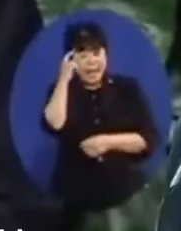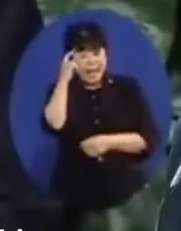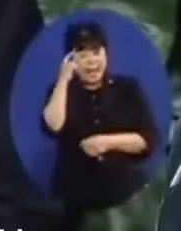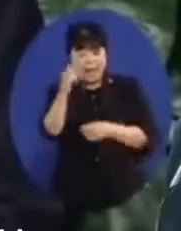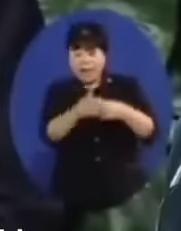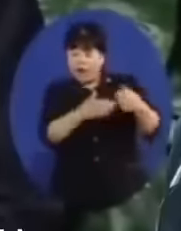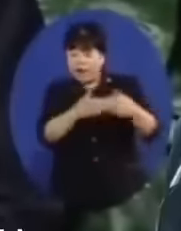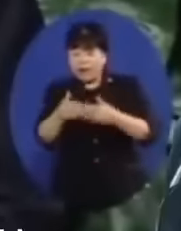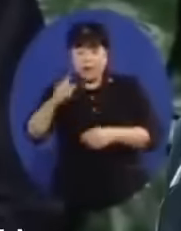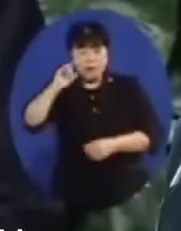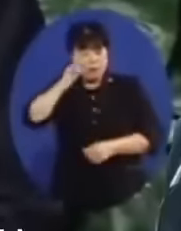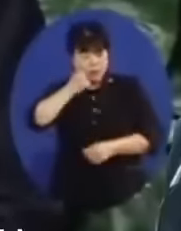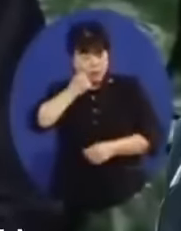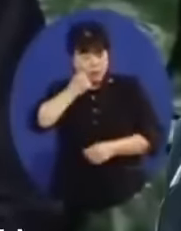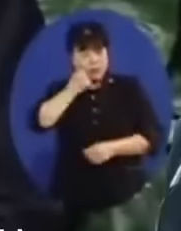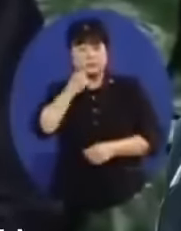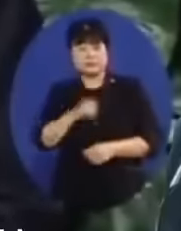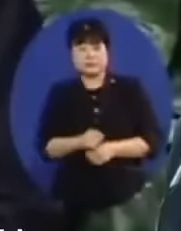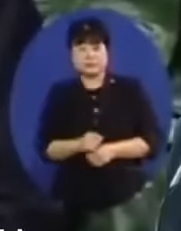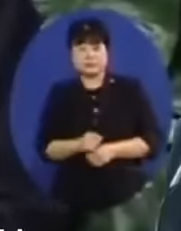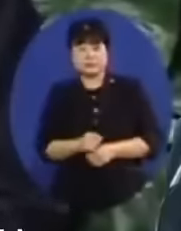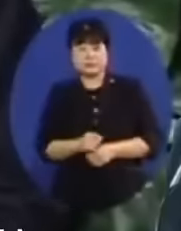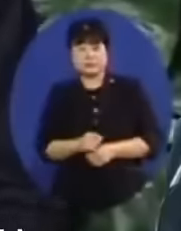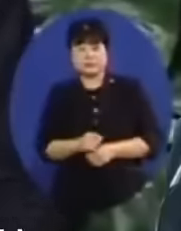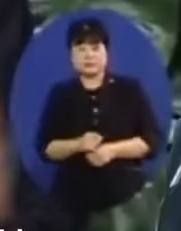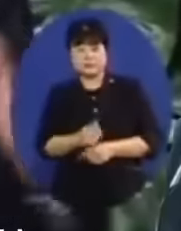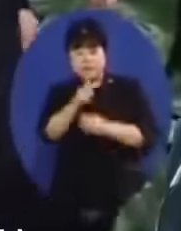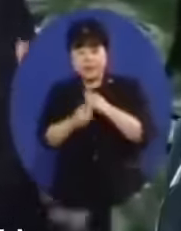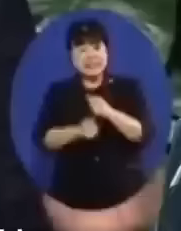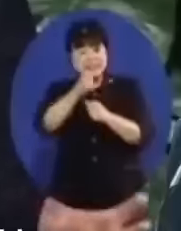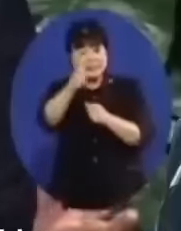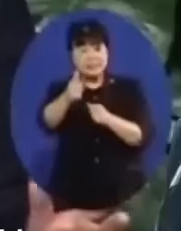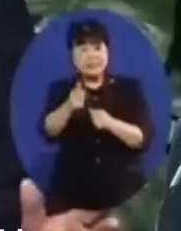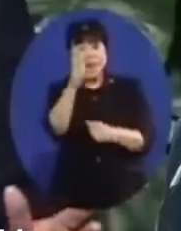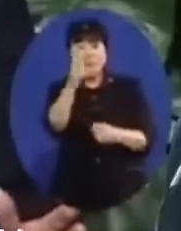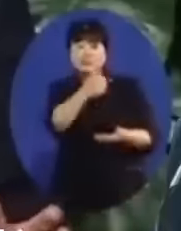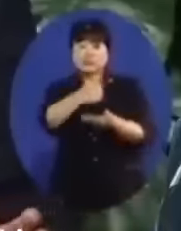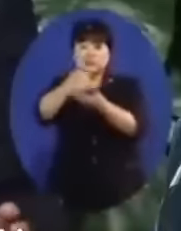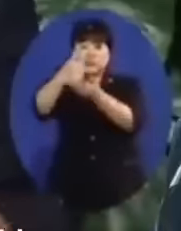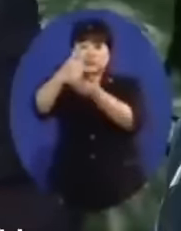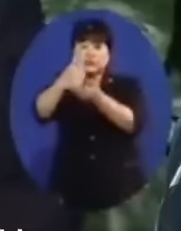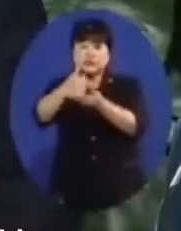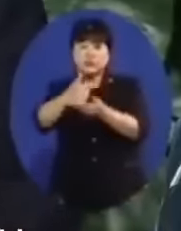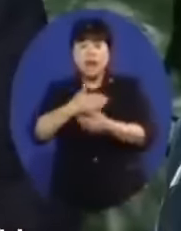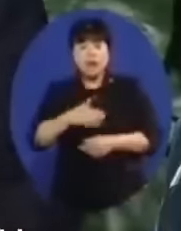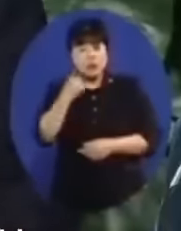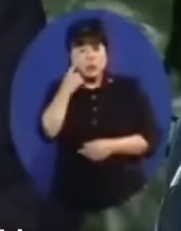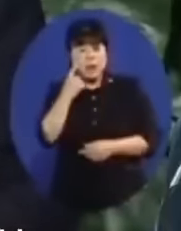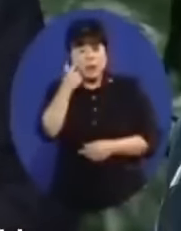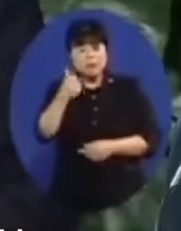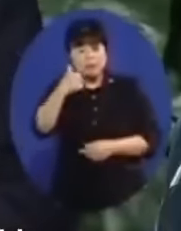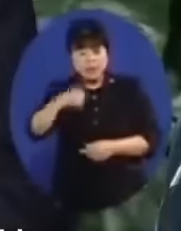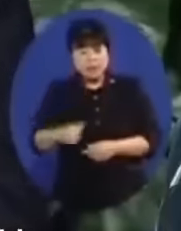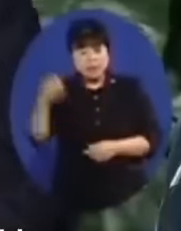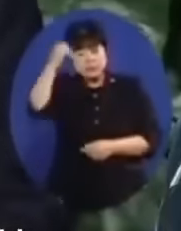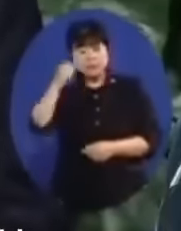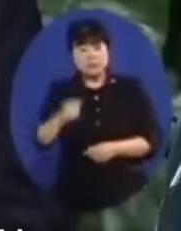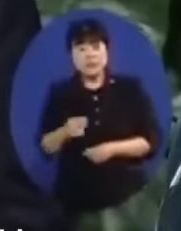경험할 수 없는 신비한 일입니다. 하나님은 한 분인데 알고 보면 아버지 아들